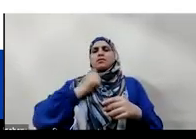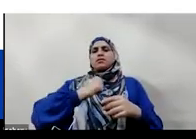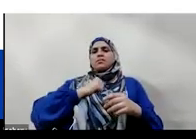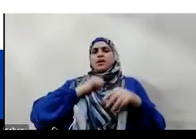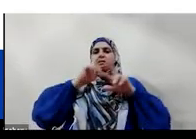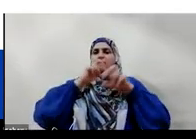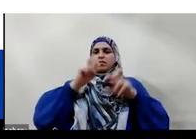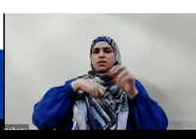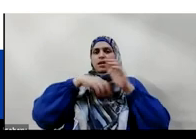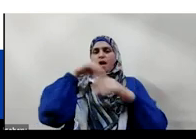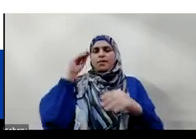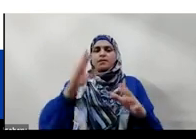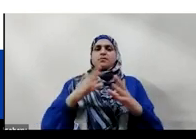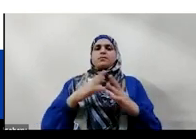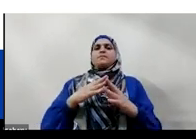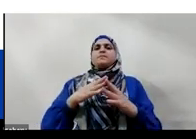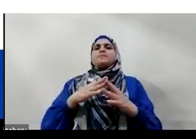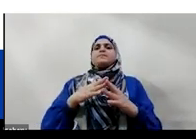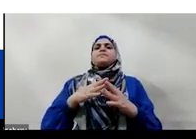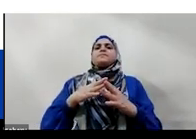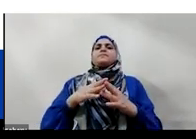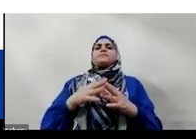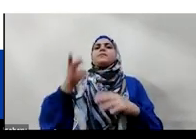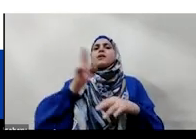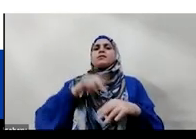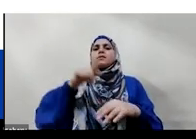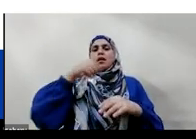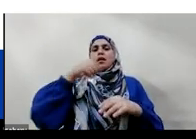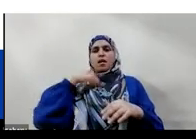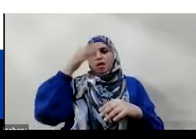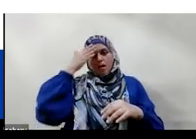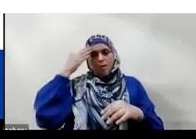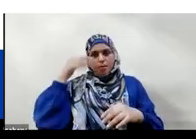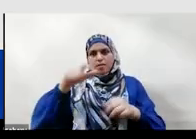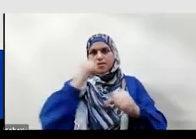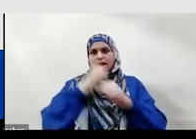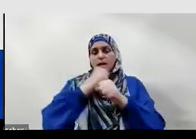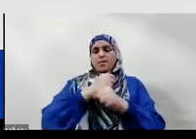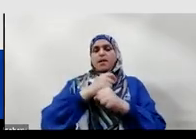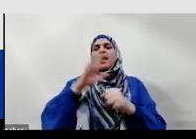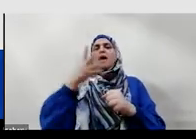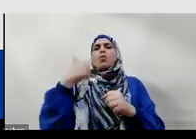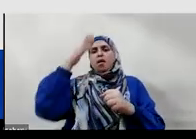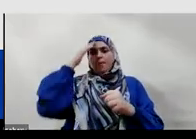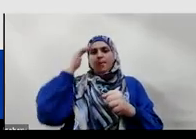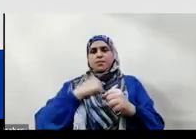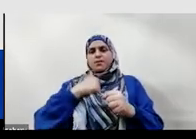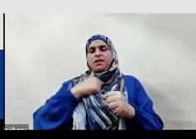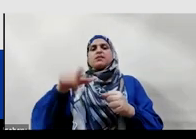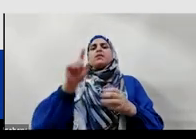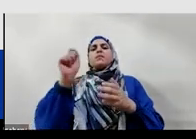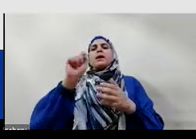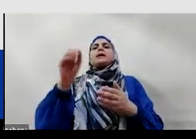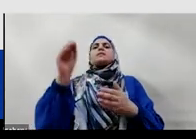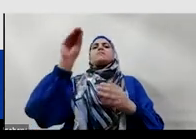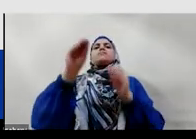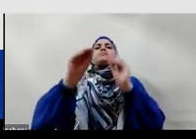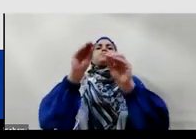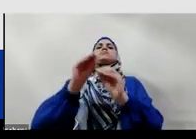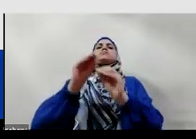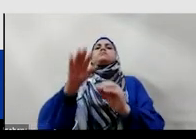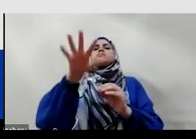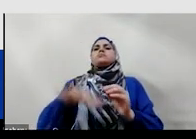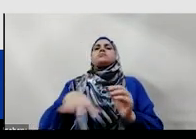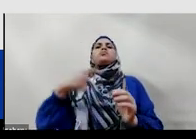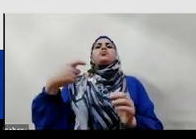اللي انا عملتها. البروفيشنال اكسبيرينس نفس الطريقة، بقول add new professional experience